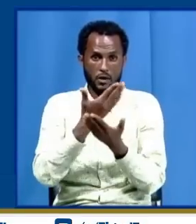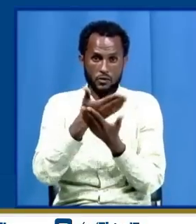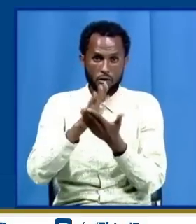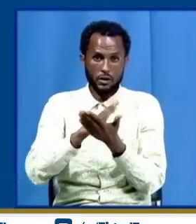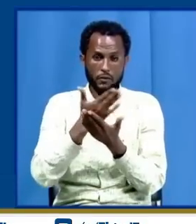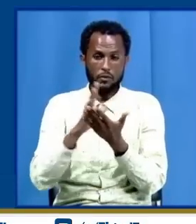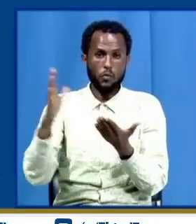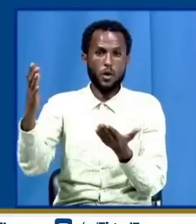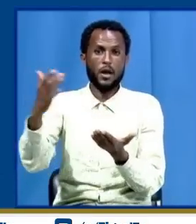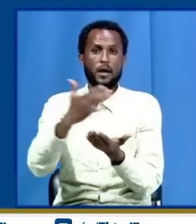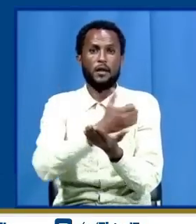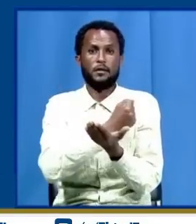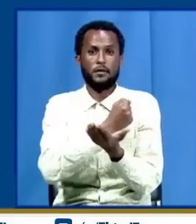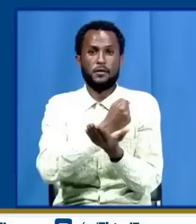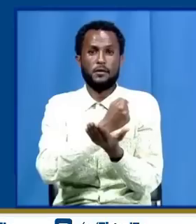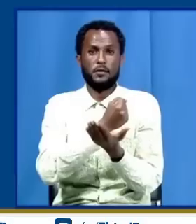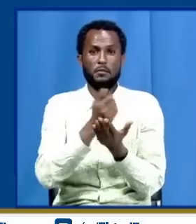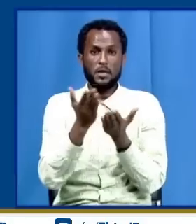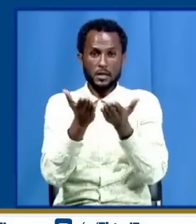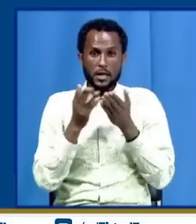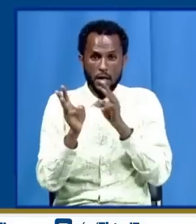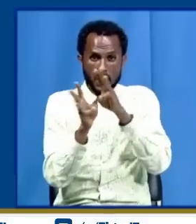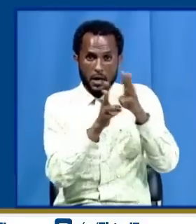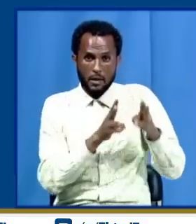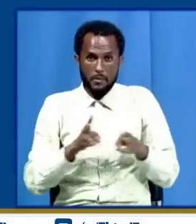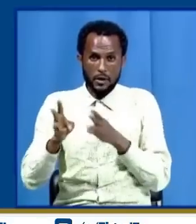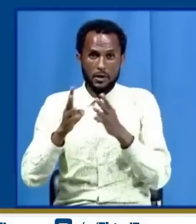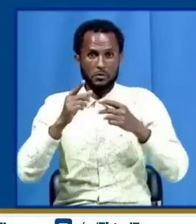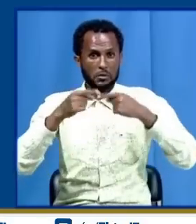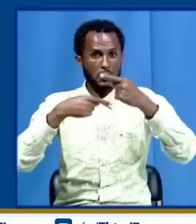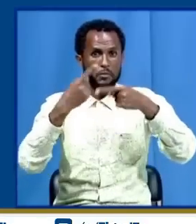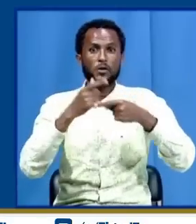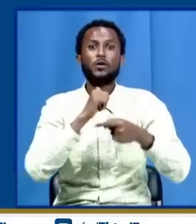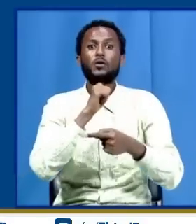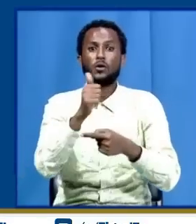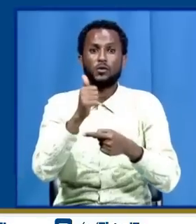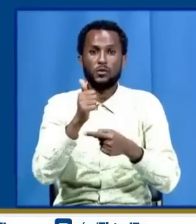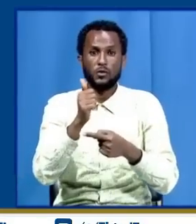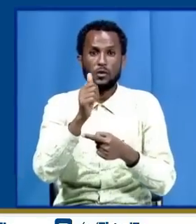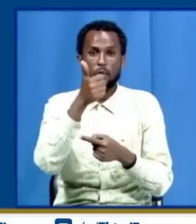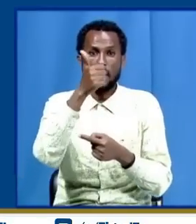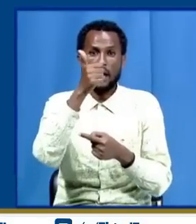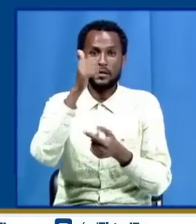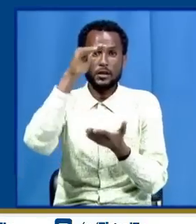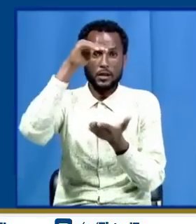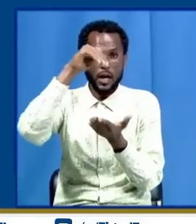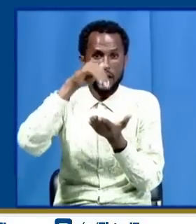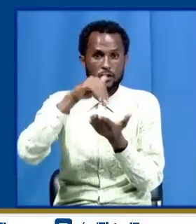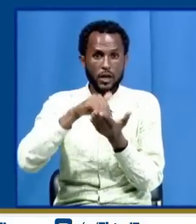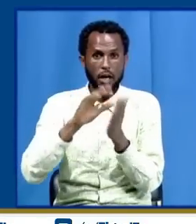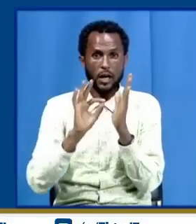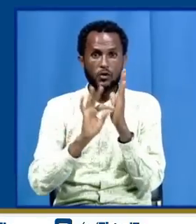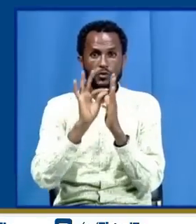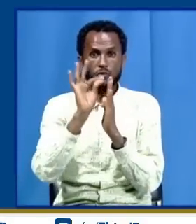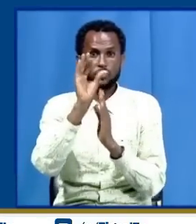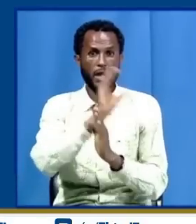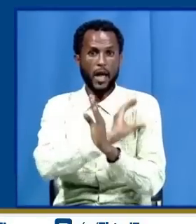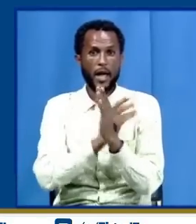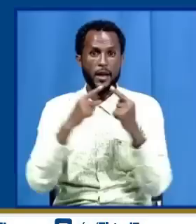ዝተሳተፈሎም ወራራት በቲ ዝድለ መንገዲ ከም ዘይከዱን ብዓሰርተታት ኣሽሓት ዝቝጸር ሓይሊ